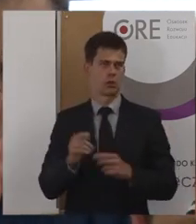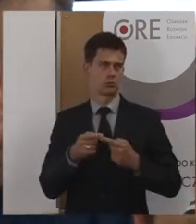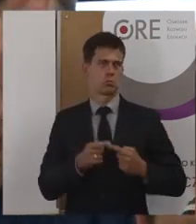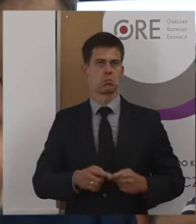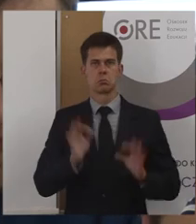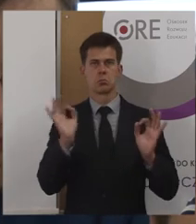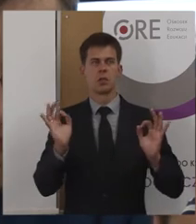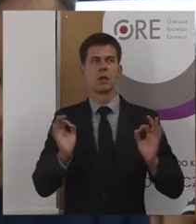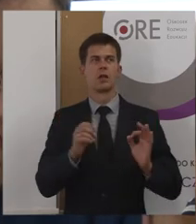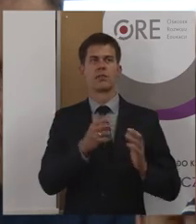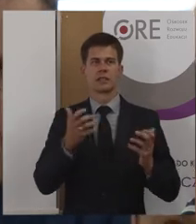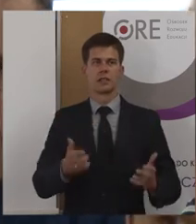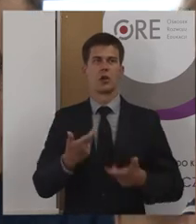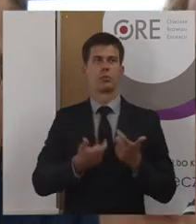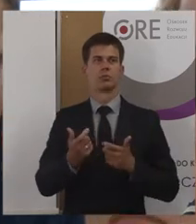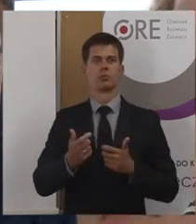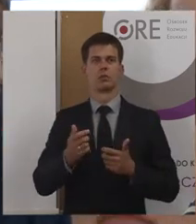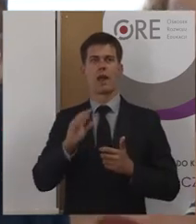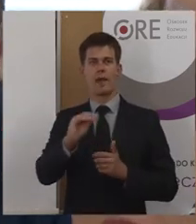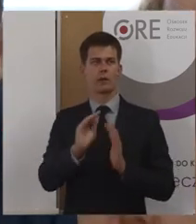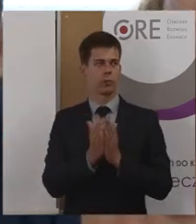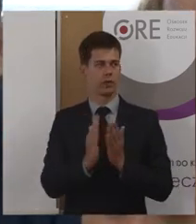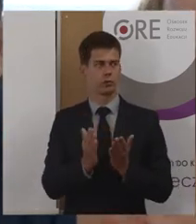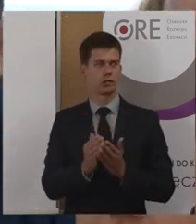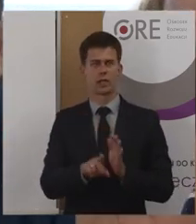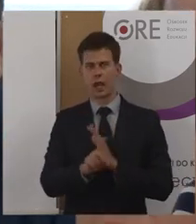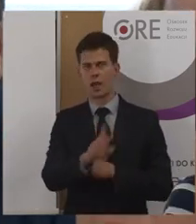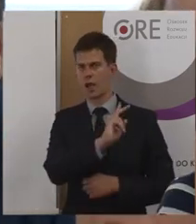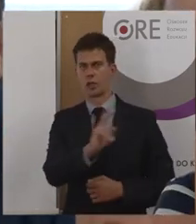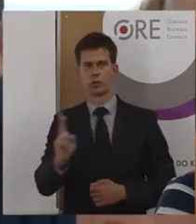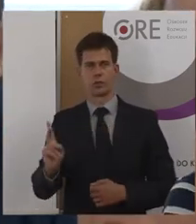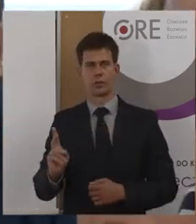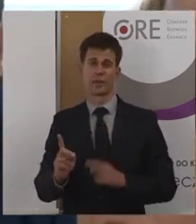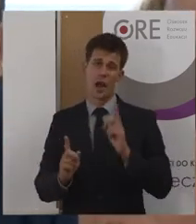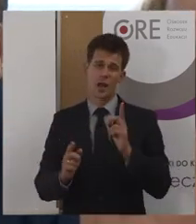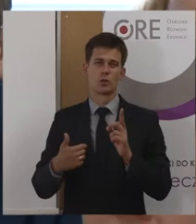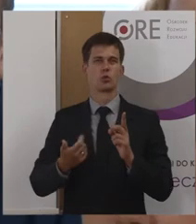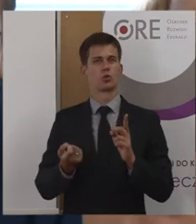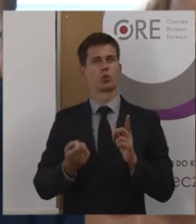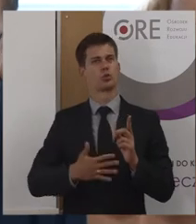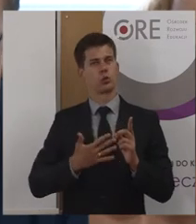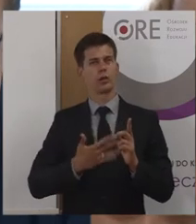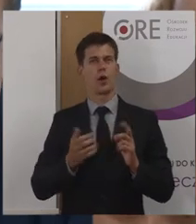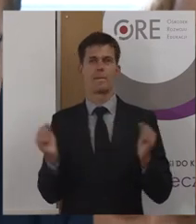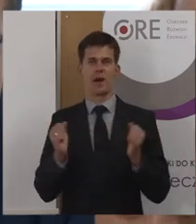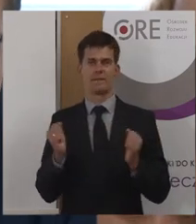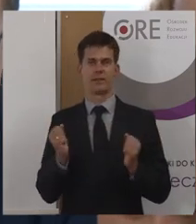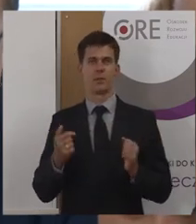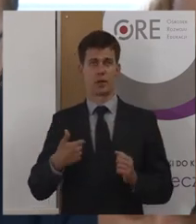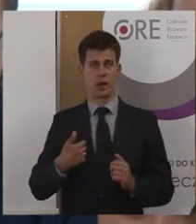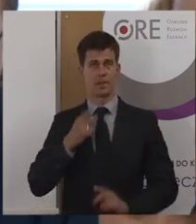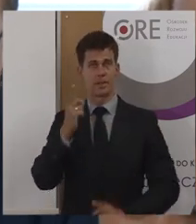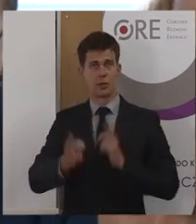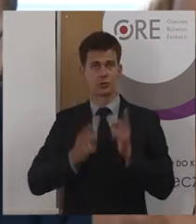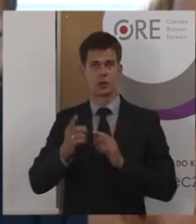ideę, żeby był to podręcznik, który będzie atrakcyjny, ciekawy i dla wszystkich. Natomiast mam obawy, które myślę podzielają wszyscy nauczyciele pracujący z